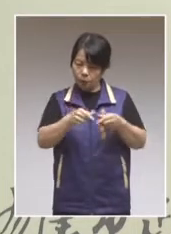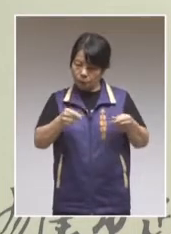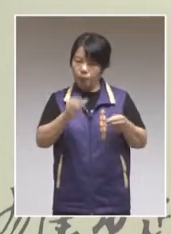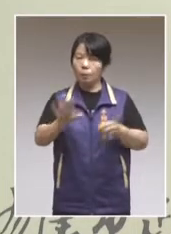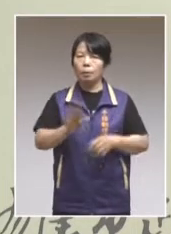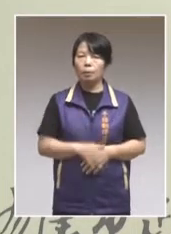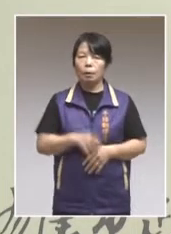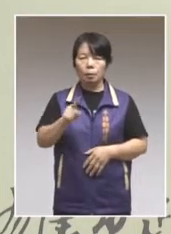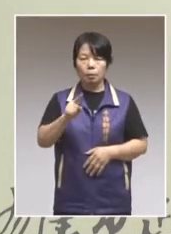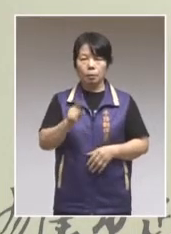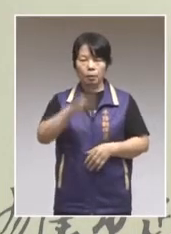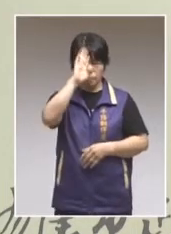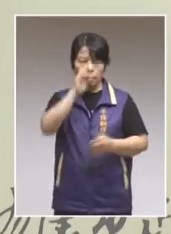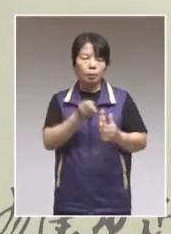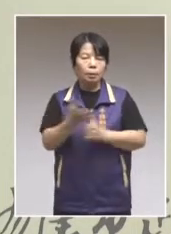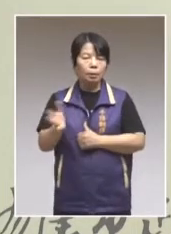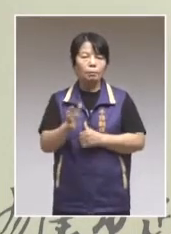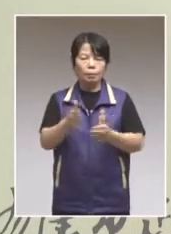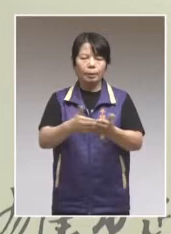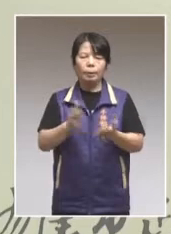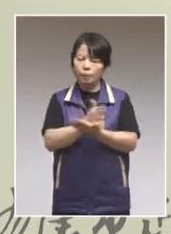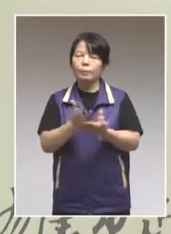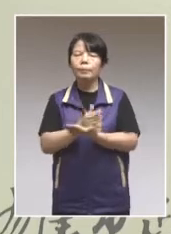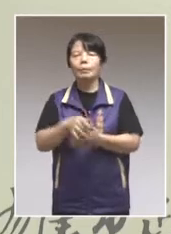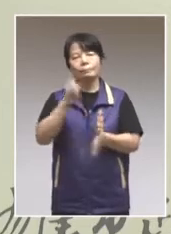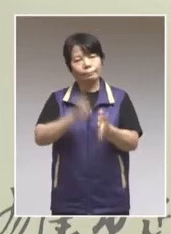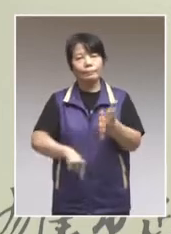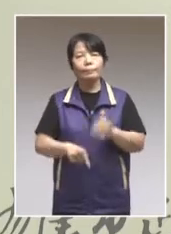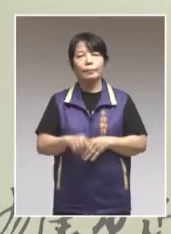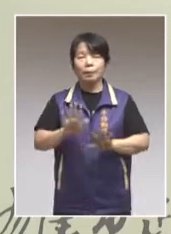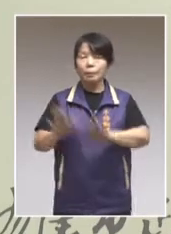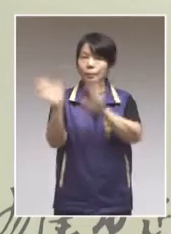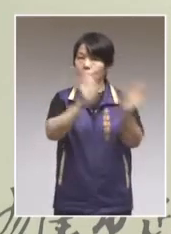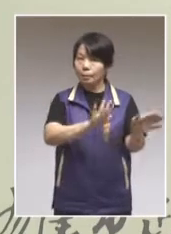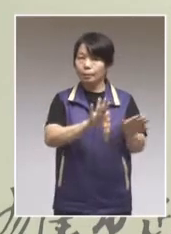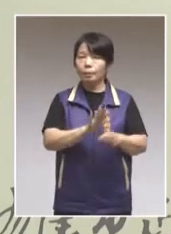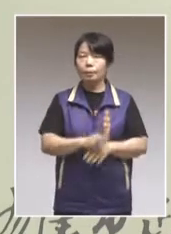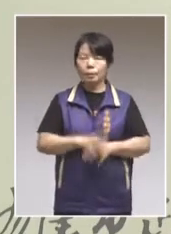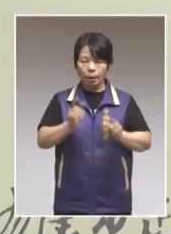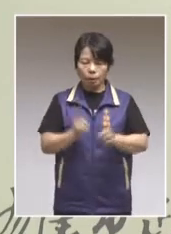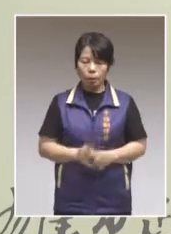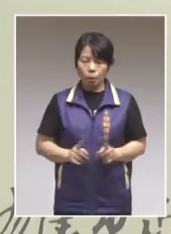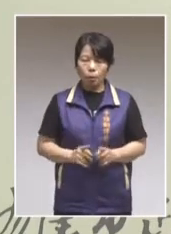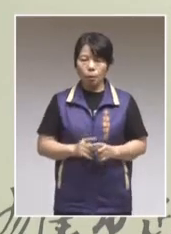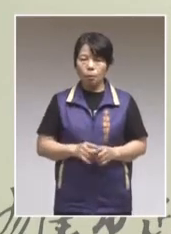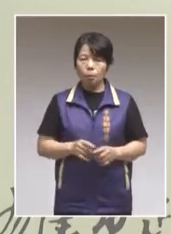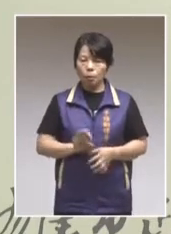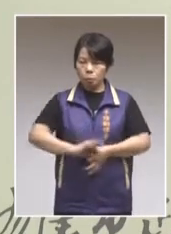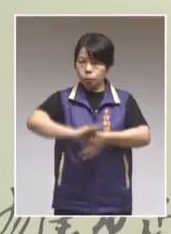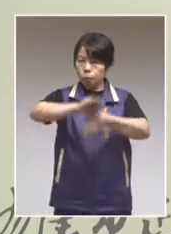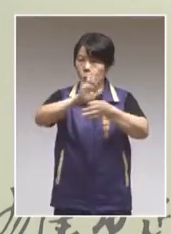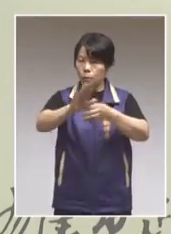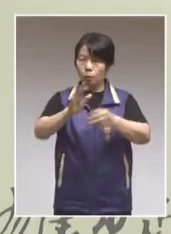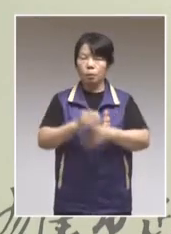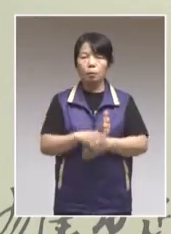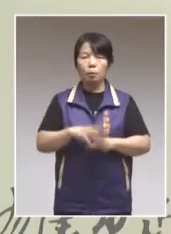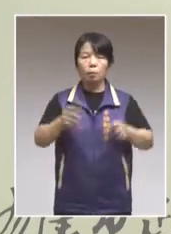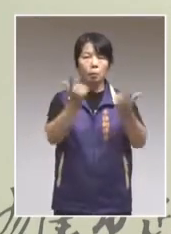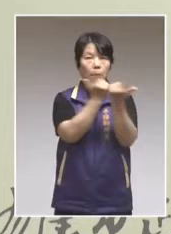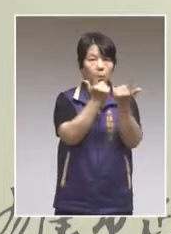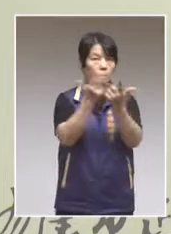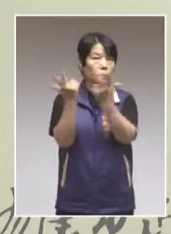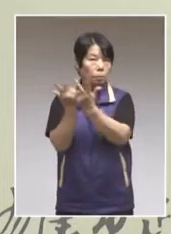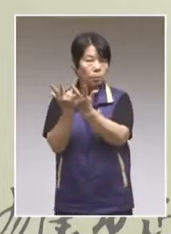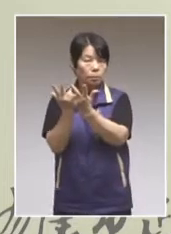实很容易推估，好、哦，以现在的状况。这样缓步上升、哦、你看台北或者是新